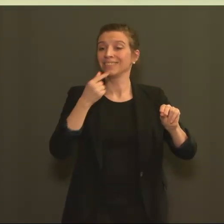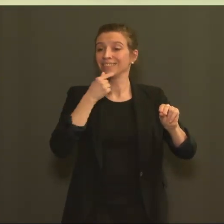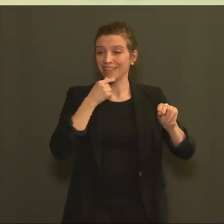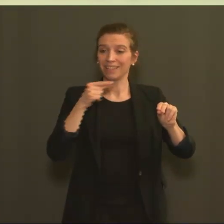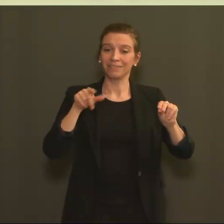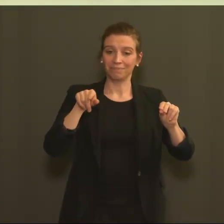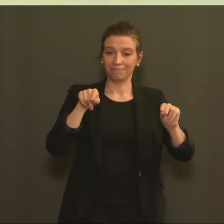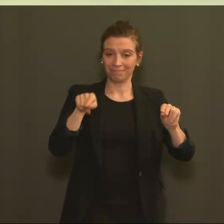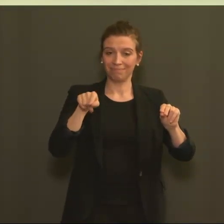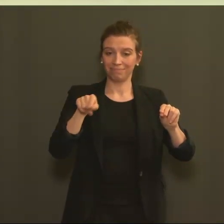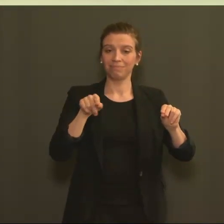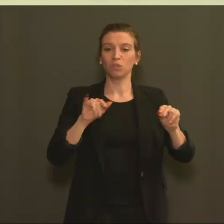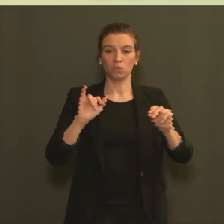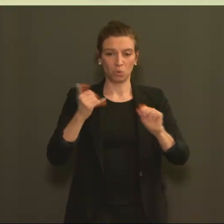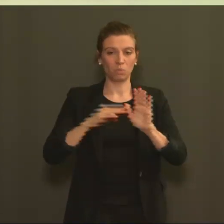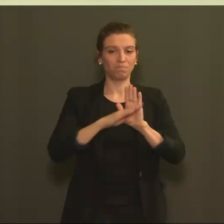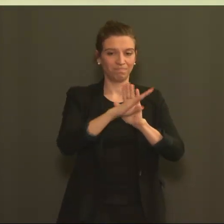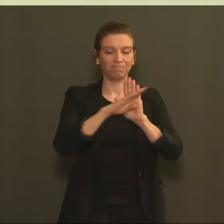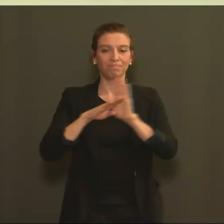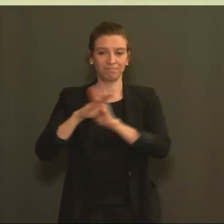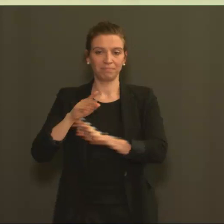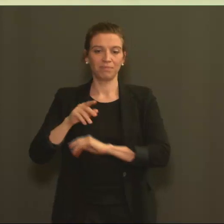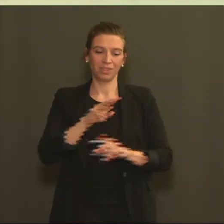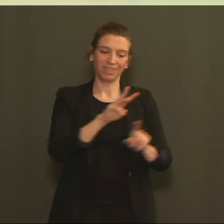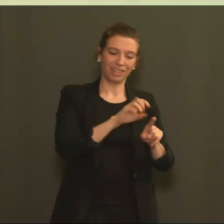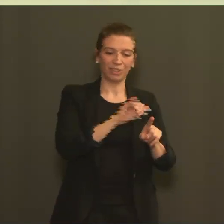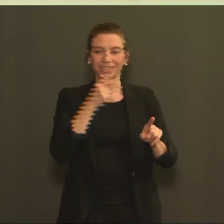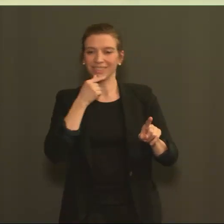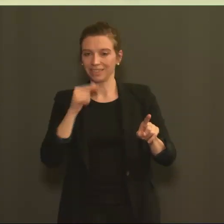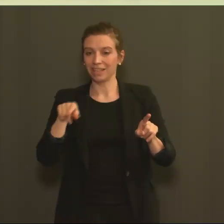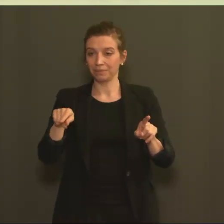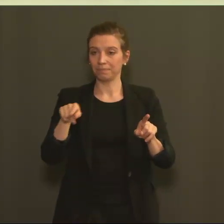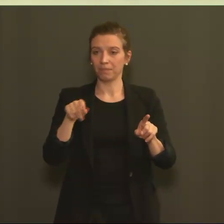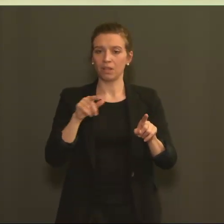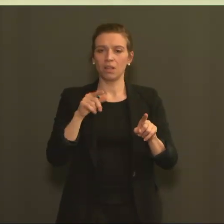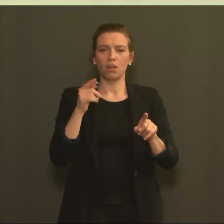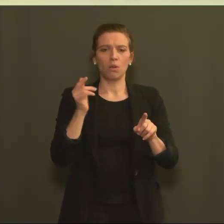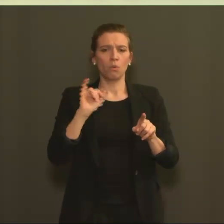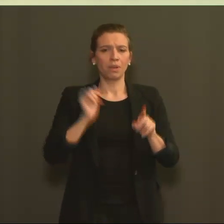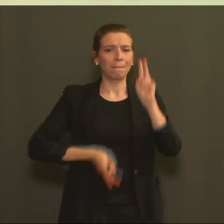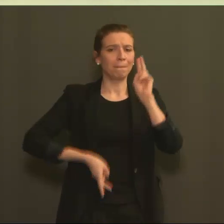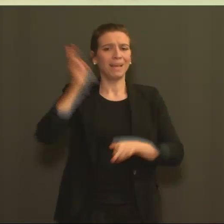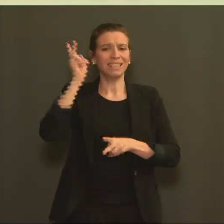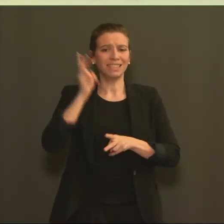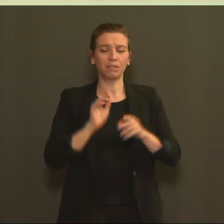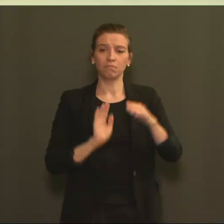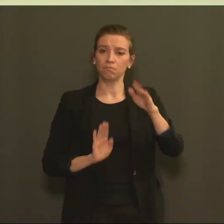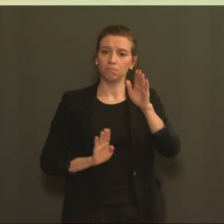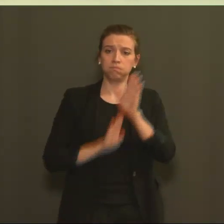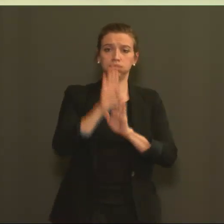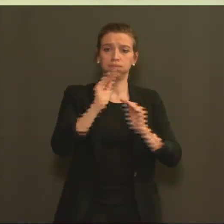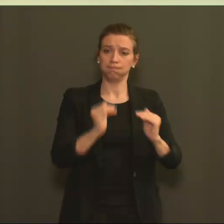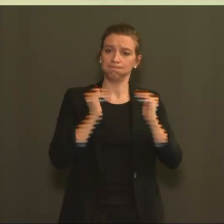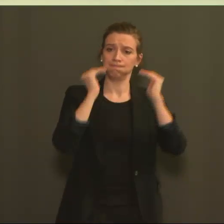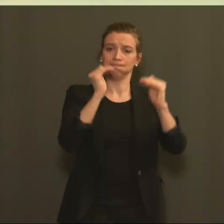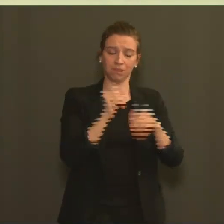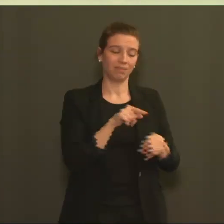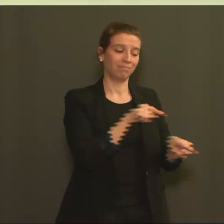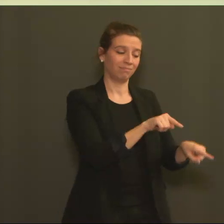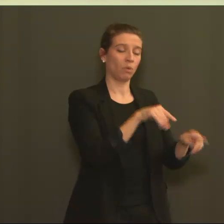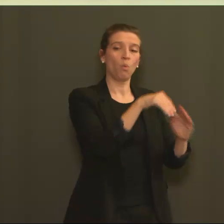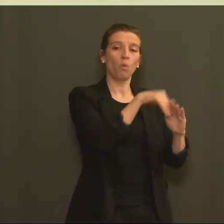uitgesproken bij de kinderen onder de 10 jaar met plus 27 procent deze week werden werden